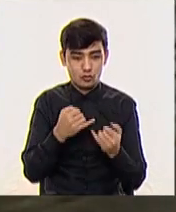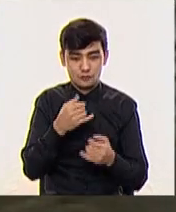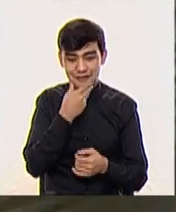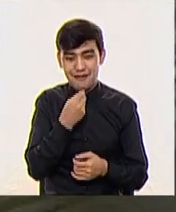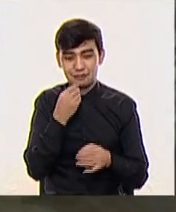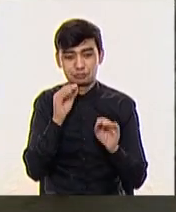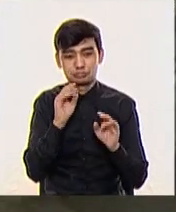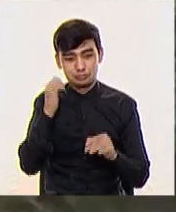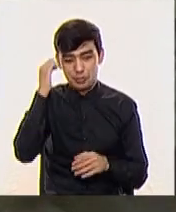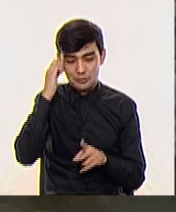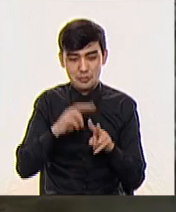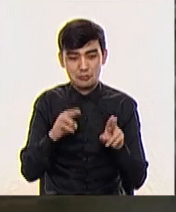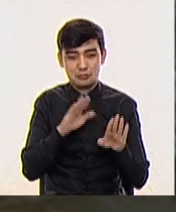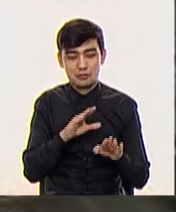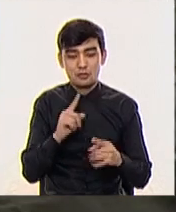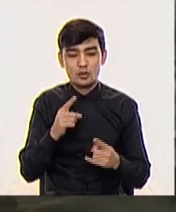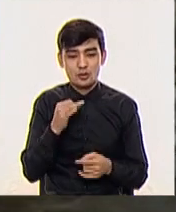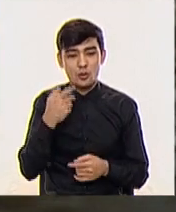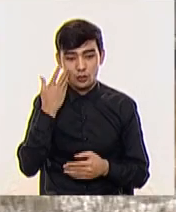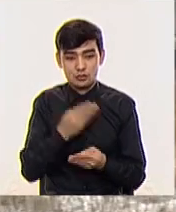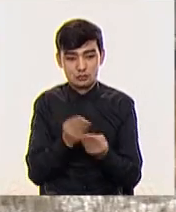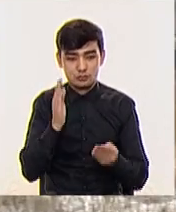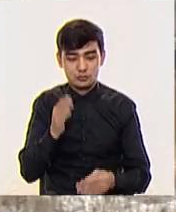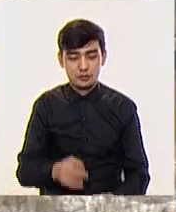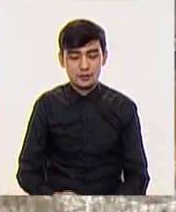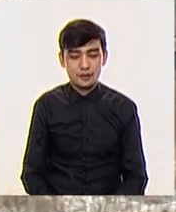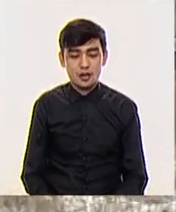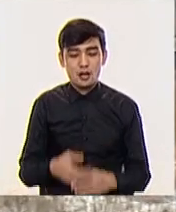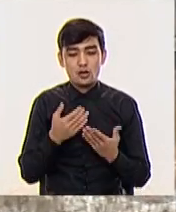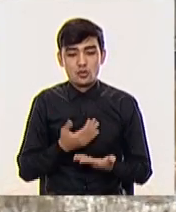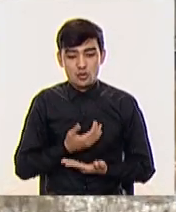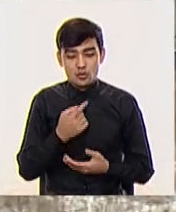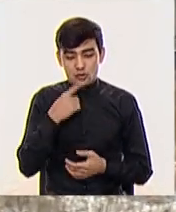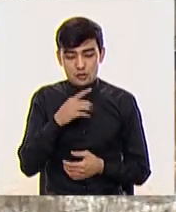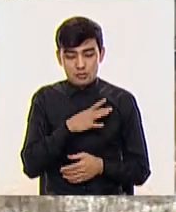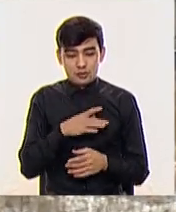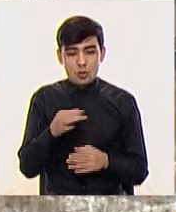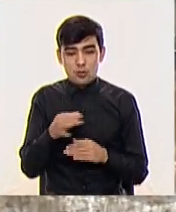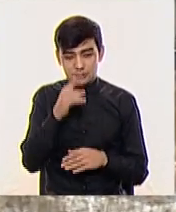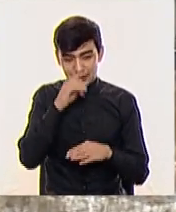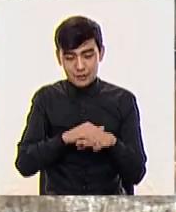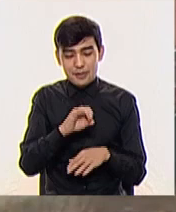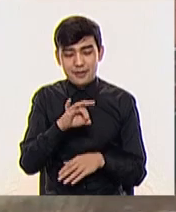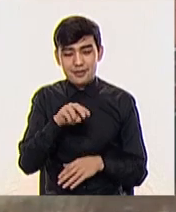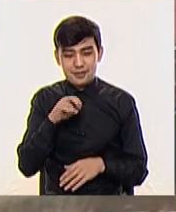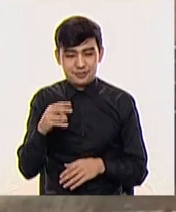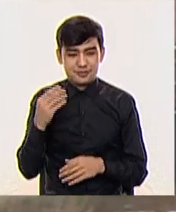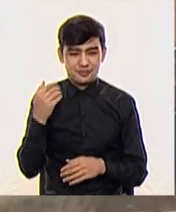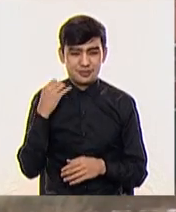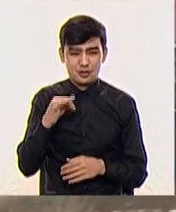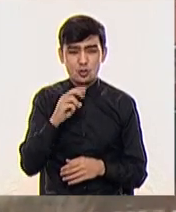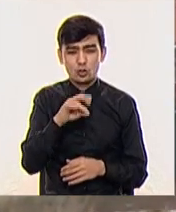қойып қойыпты, оны берілген жоқ. Ол неге қай уақытта береді ол? Тұрғындардың айтуынша, бұрынғы облыс әкімі Ерлан Қошановтың кезінде